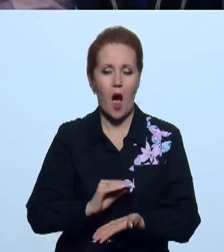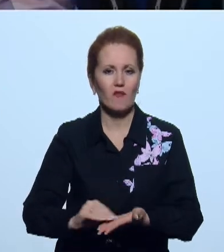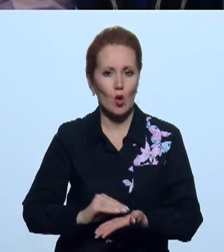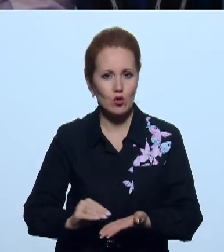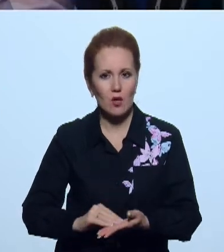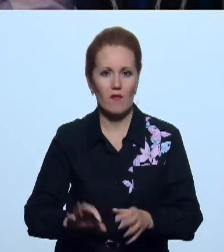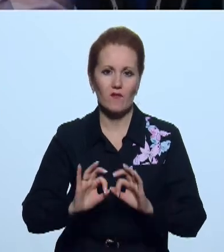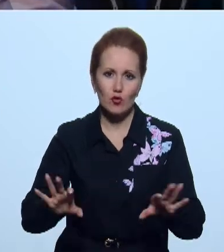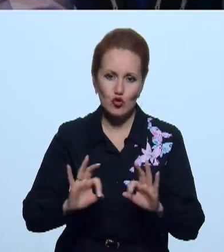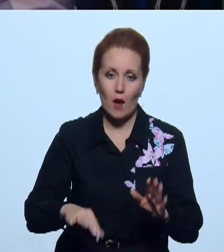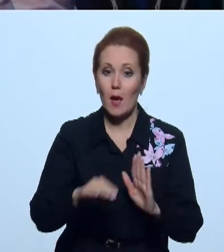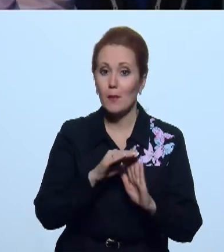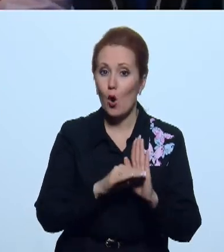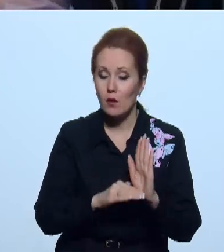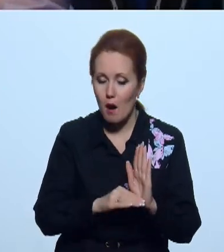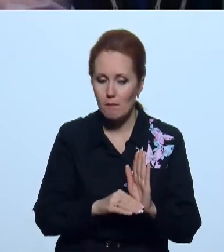авторских программ.